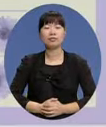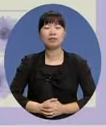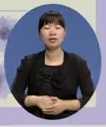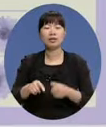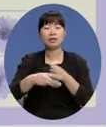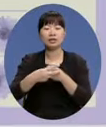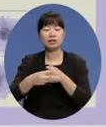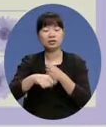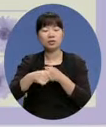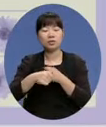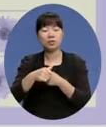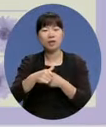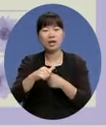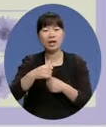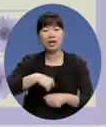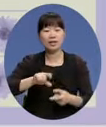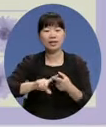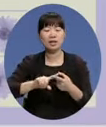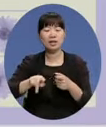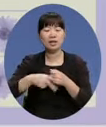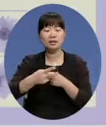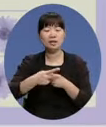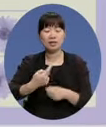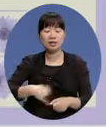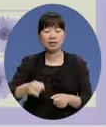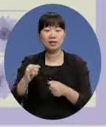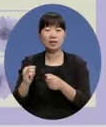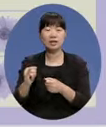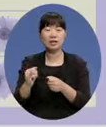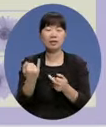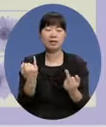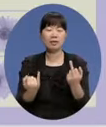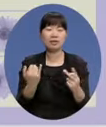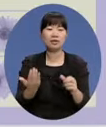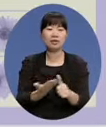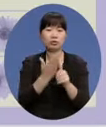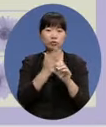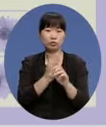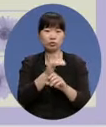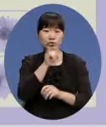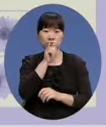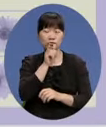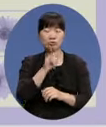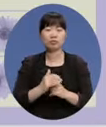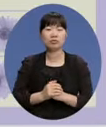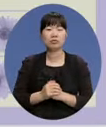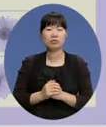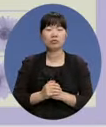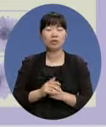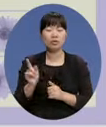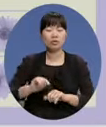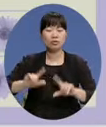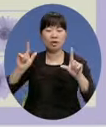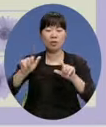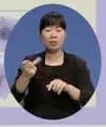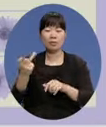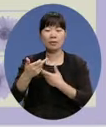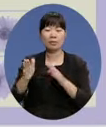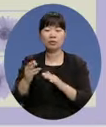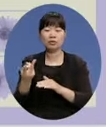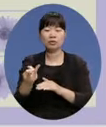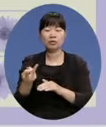초등학교 5학년 아들과 초등학교 2학년 딸아이 남매를 키우고 있습니다. 어느 날 오빠 방에서